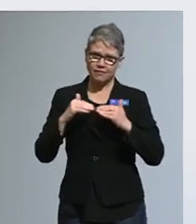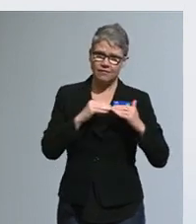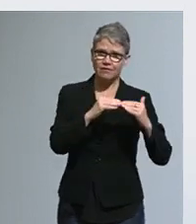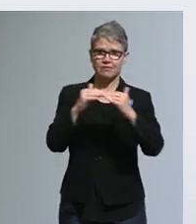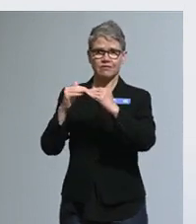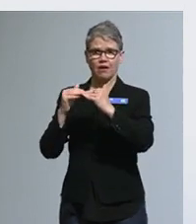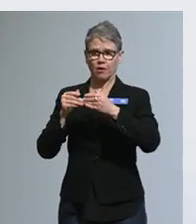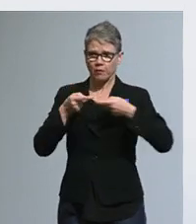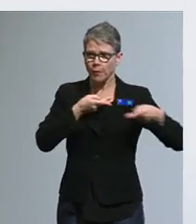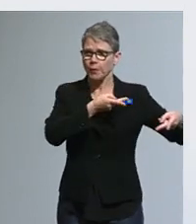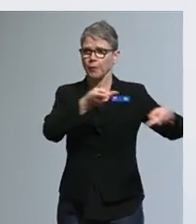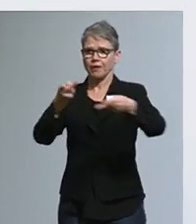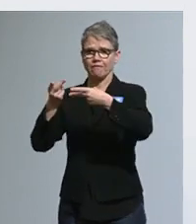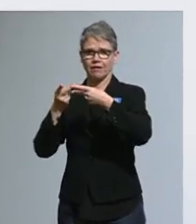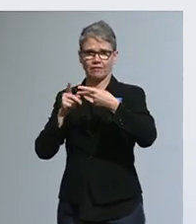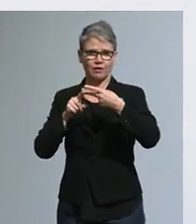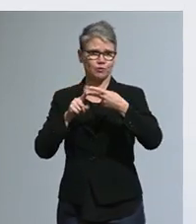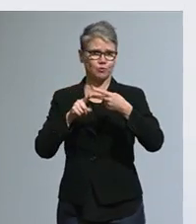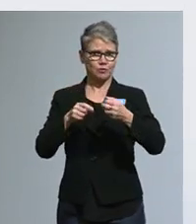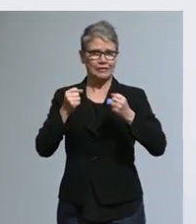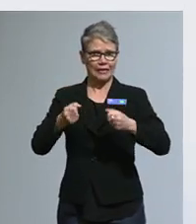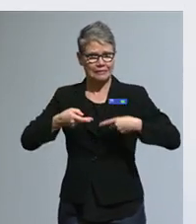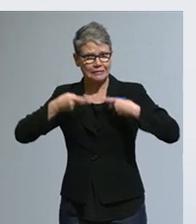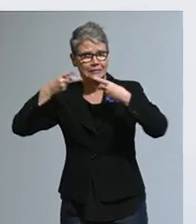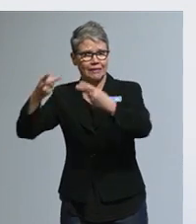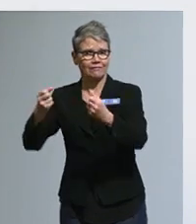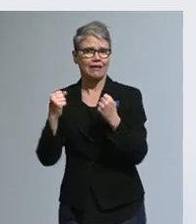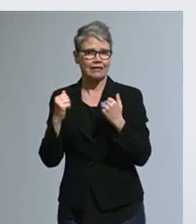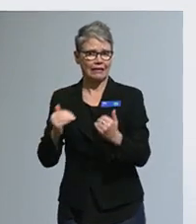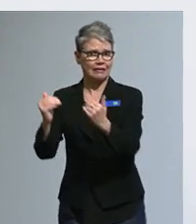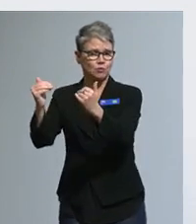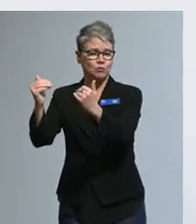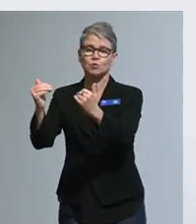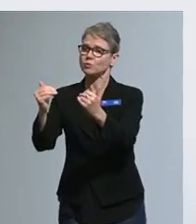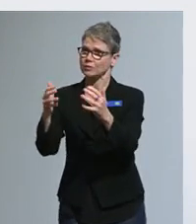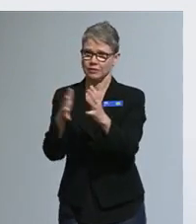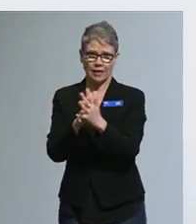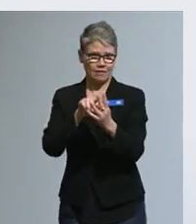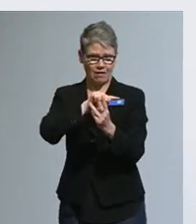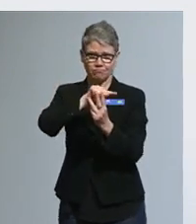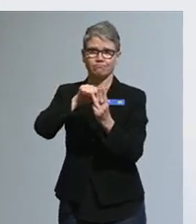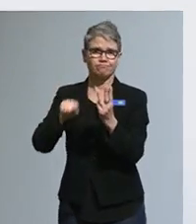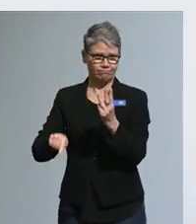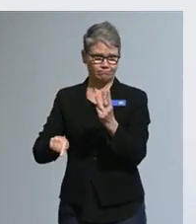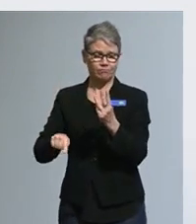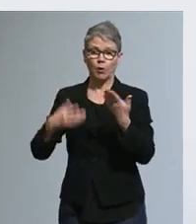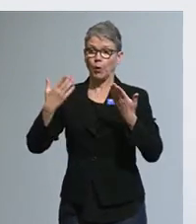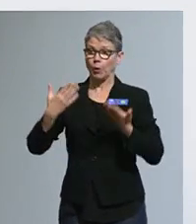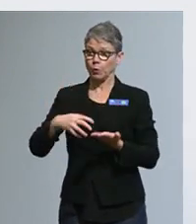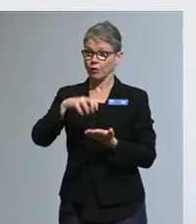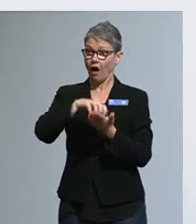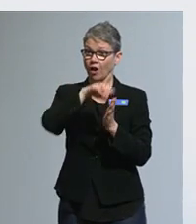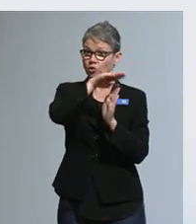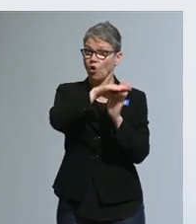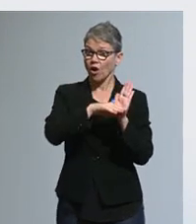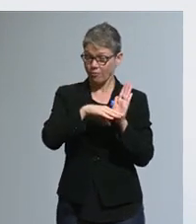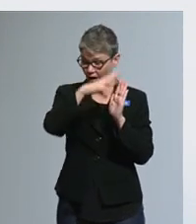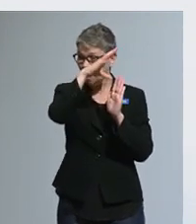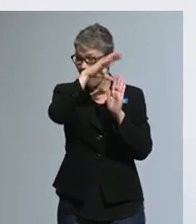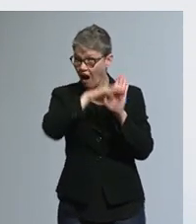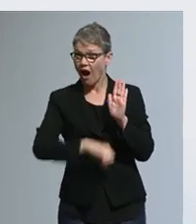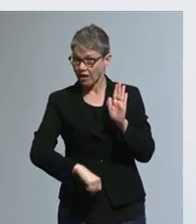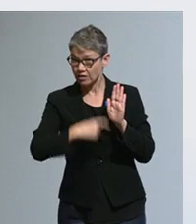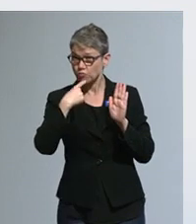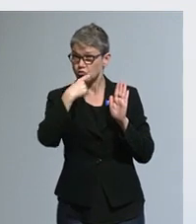kestävä kehitys on tietenkin sellaisia asioita, jotka menee läpi nykyisenkin hallitusohjelman, löytyy